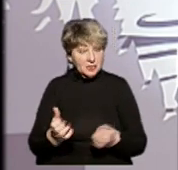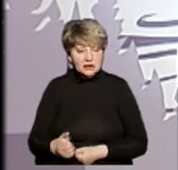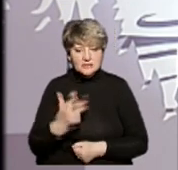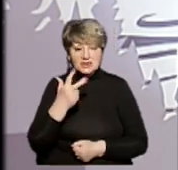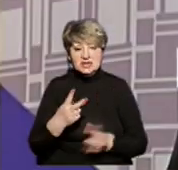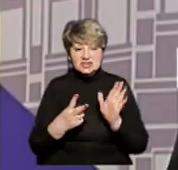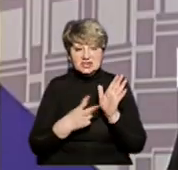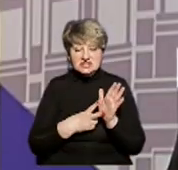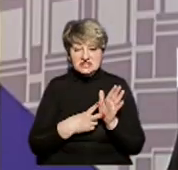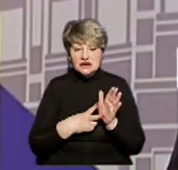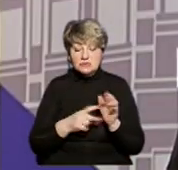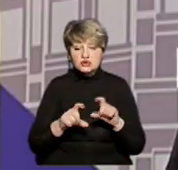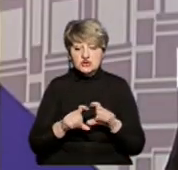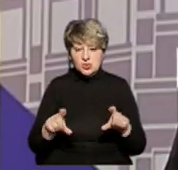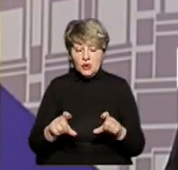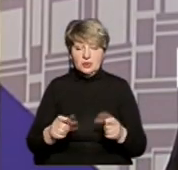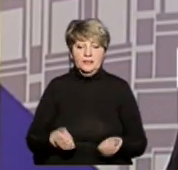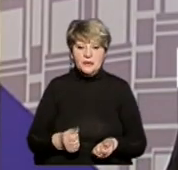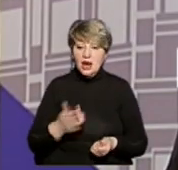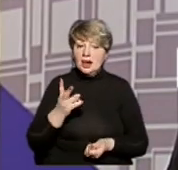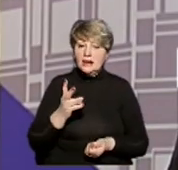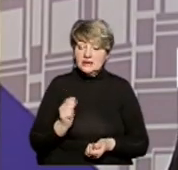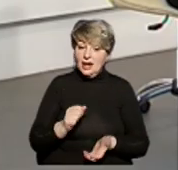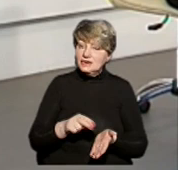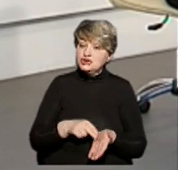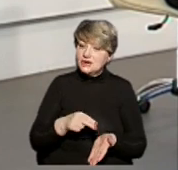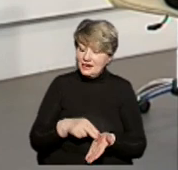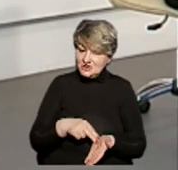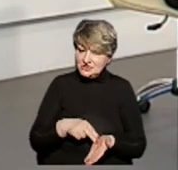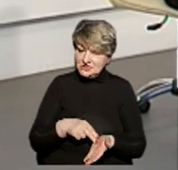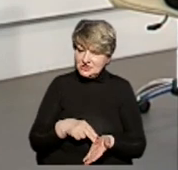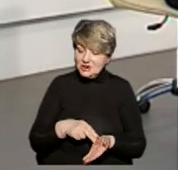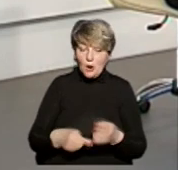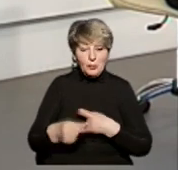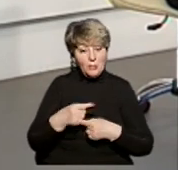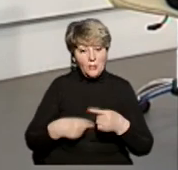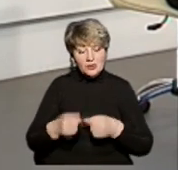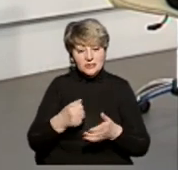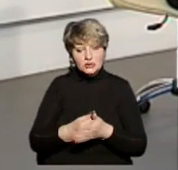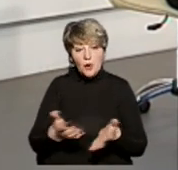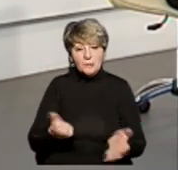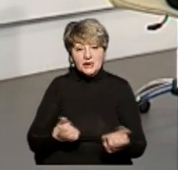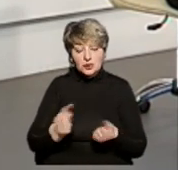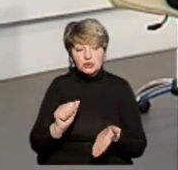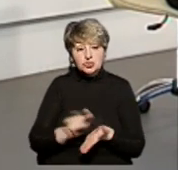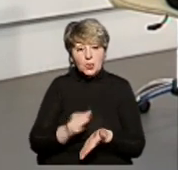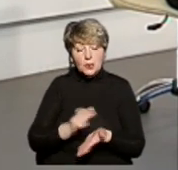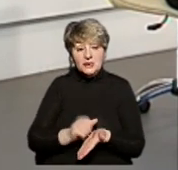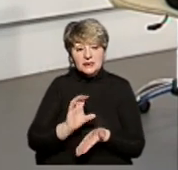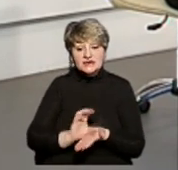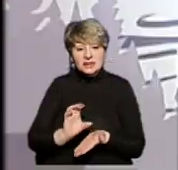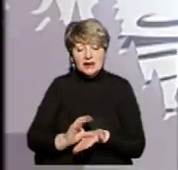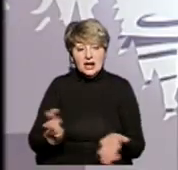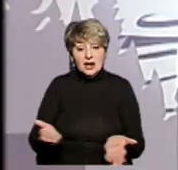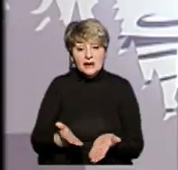школах. Ми ж повернемося до прийому на Черкащині, першачки. Власне, давайте повернемося до прийому документів. По пакету документів